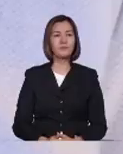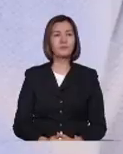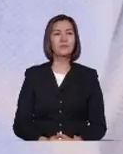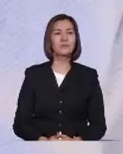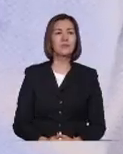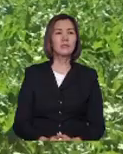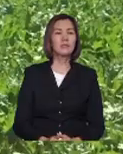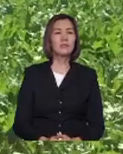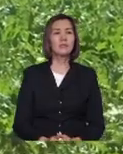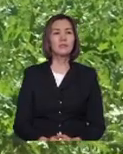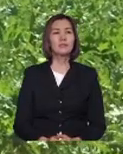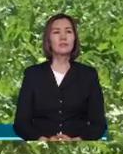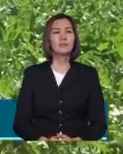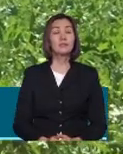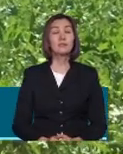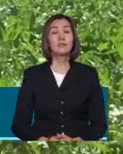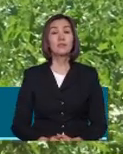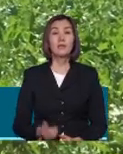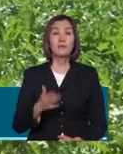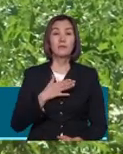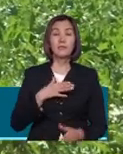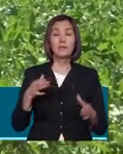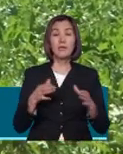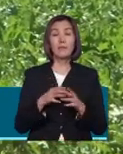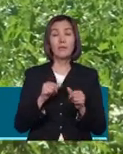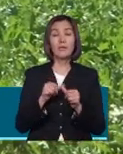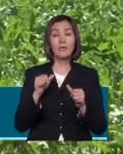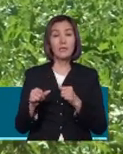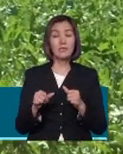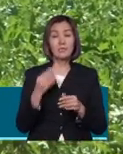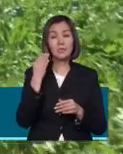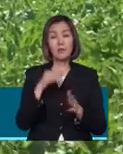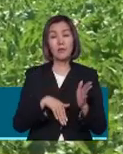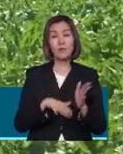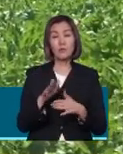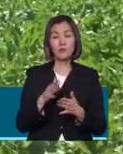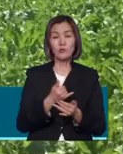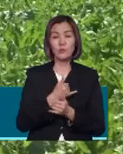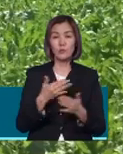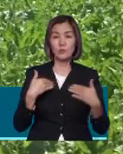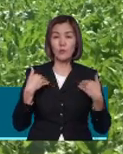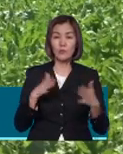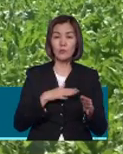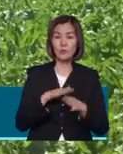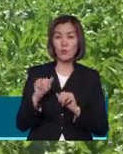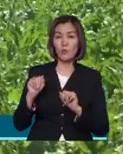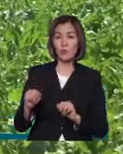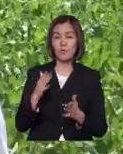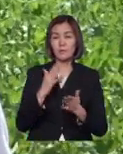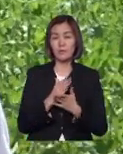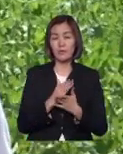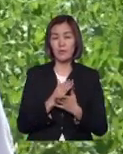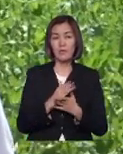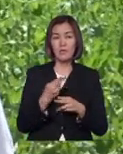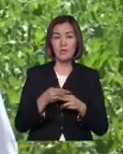и продуктов компании «Август» заключается... Біздің компанияның ерекшелігі біз сапалы өнімдер шығарамыз. Бізде толық қорған схемасы бар. Ең